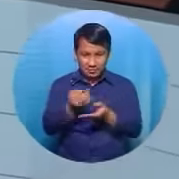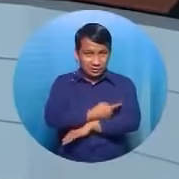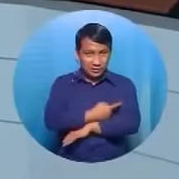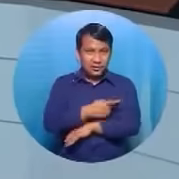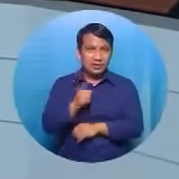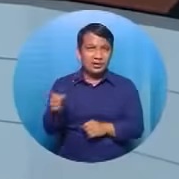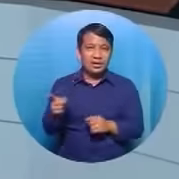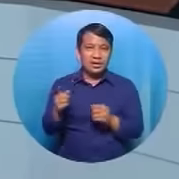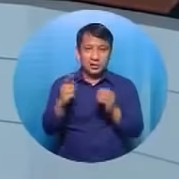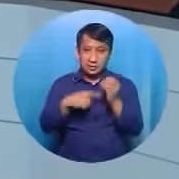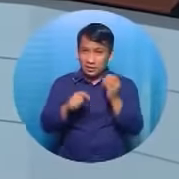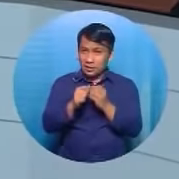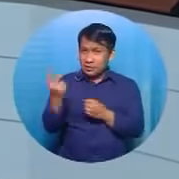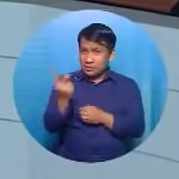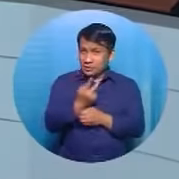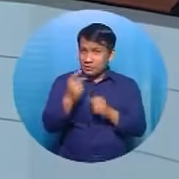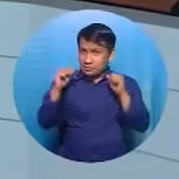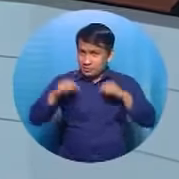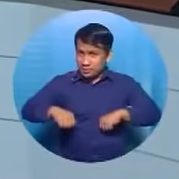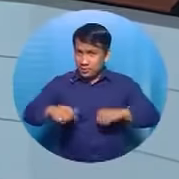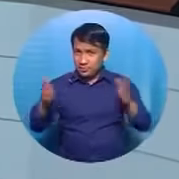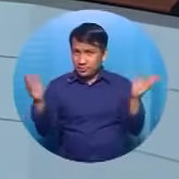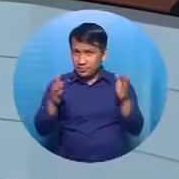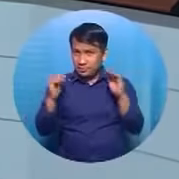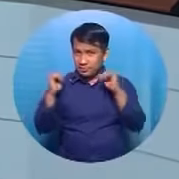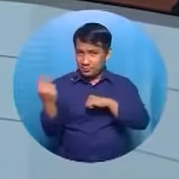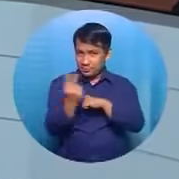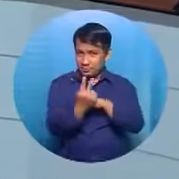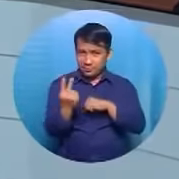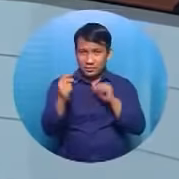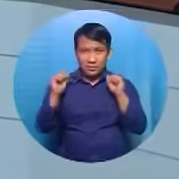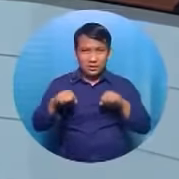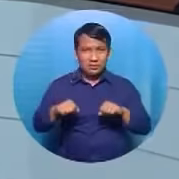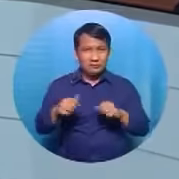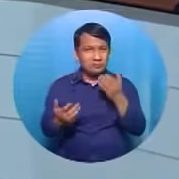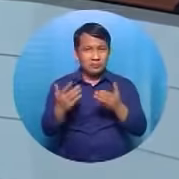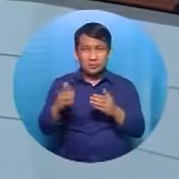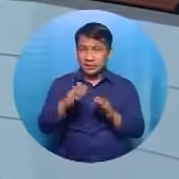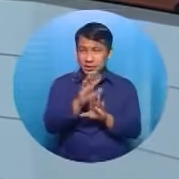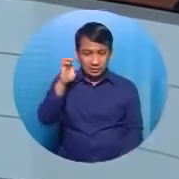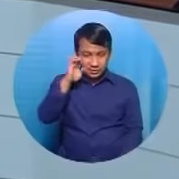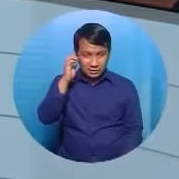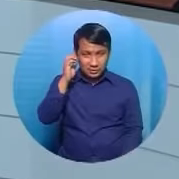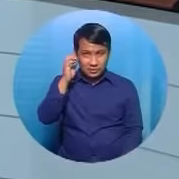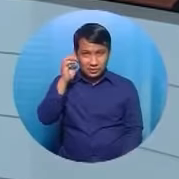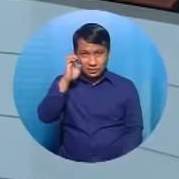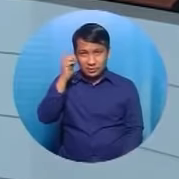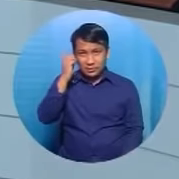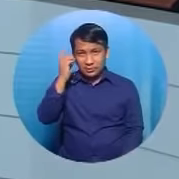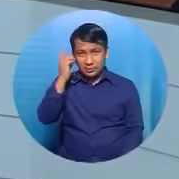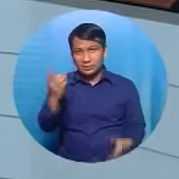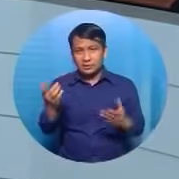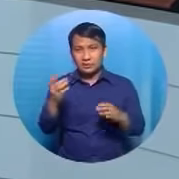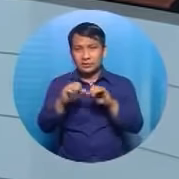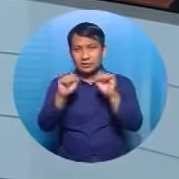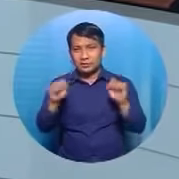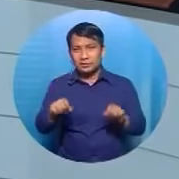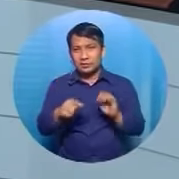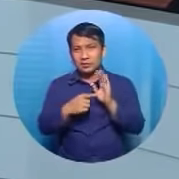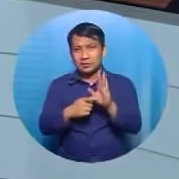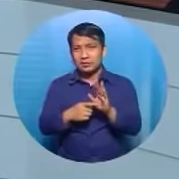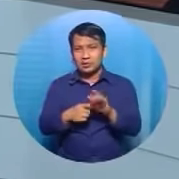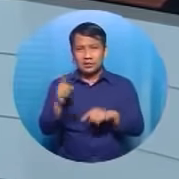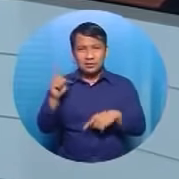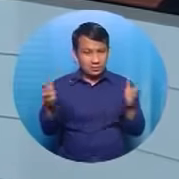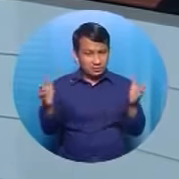araw para tingnan natin kung kaya namin kayo pag-ayusin. Mag-uusap kayo siguro sa harap ni Major Eric Gingoyon, Station 1 Commander. Kapag